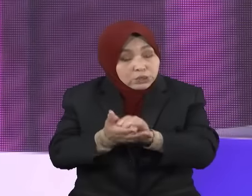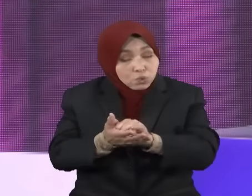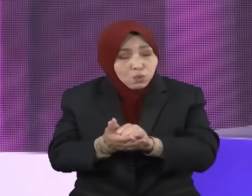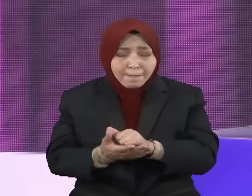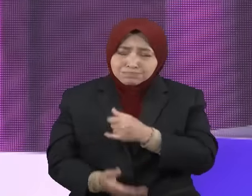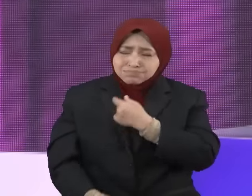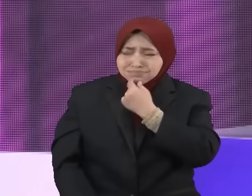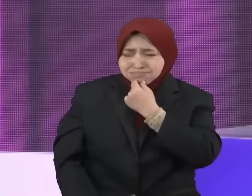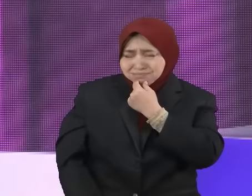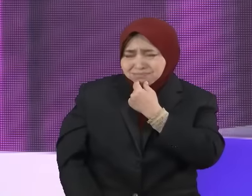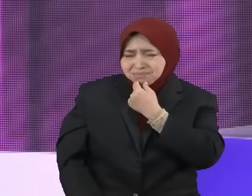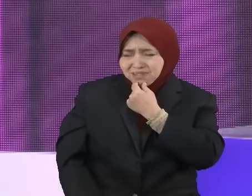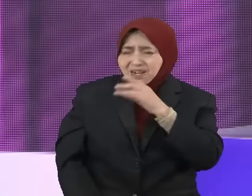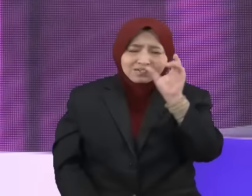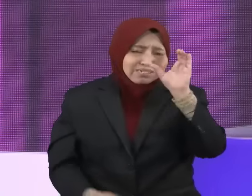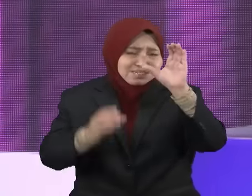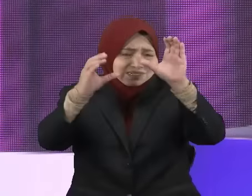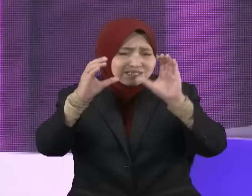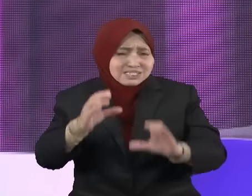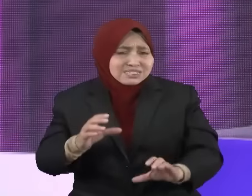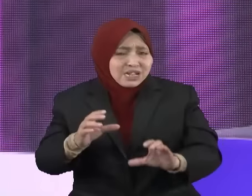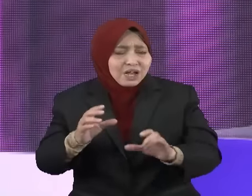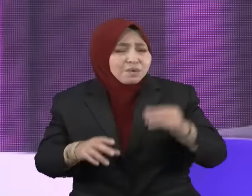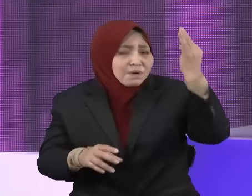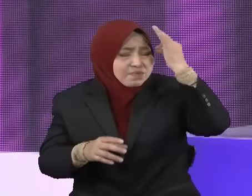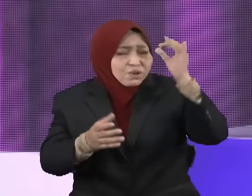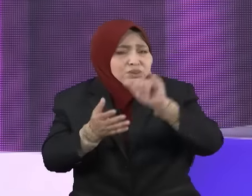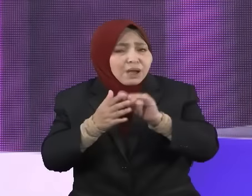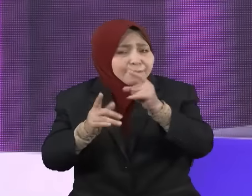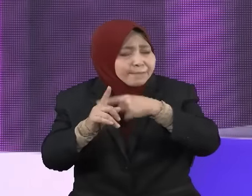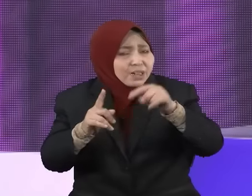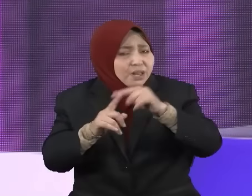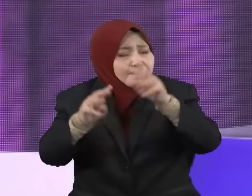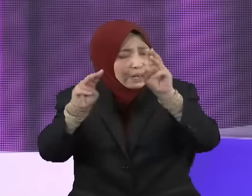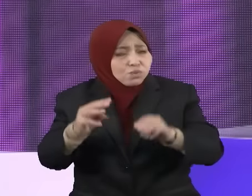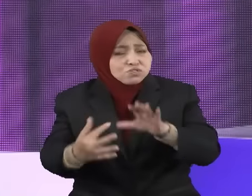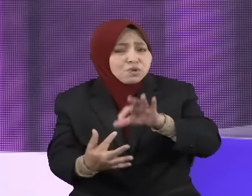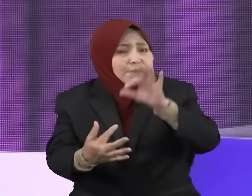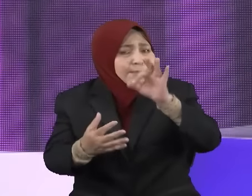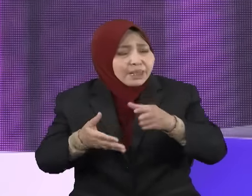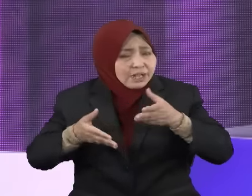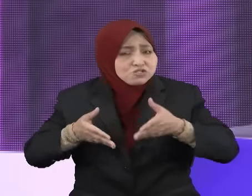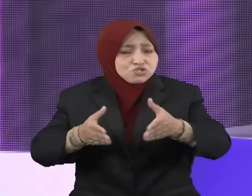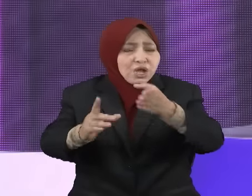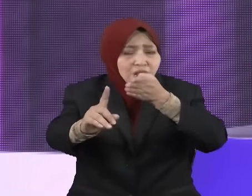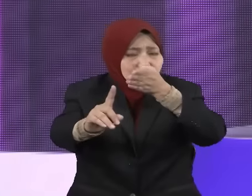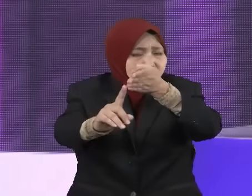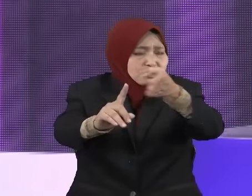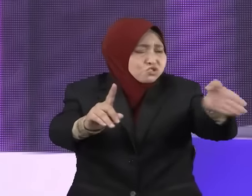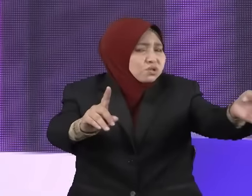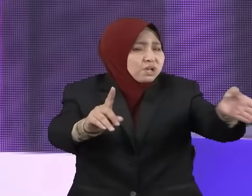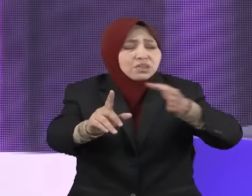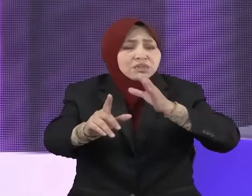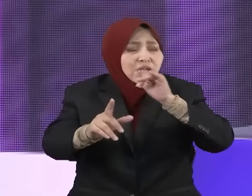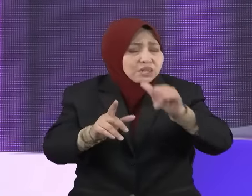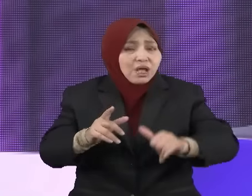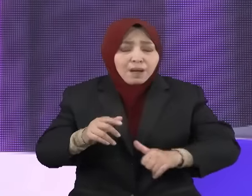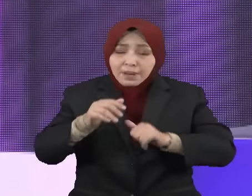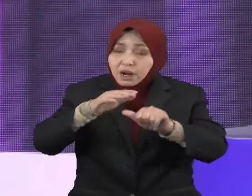pelik cara berfikir begitu, tetapi itulah yang berlaku apabila manusia memilih jalan syirik tidak berasaskan